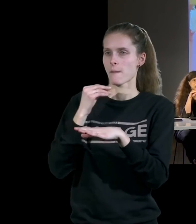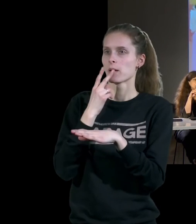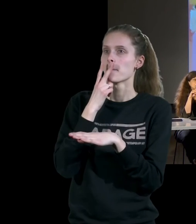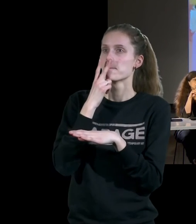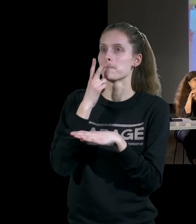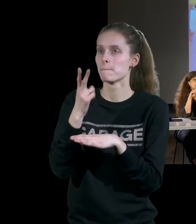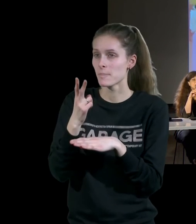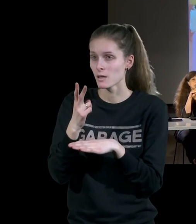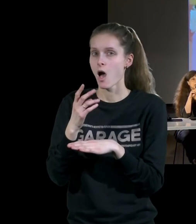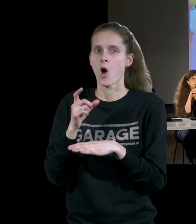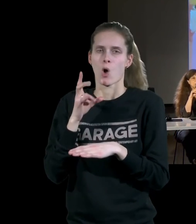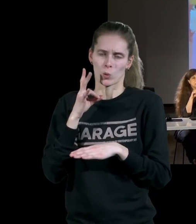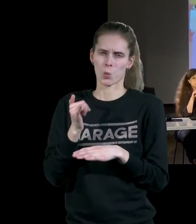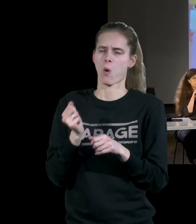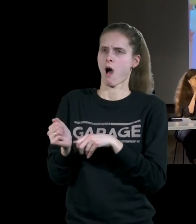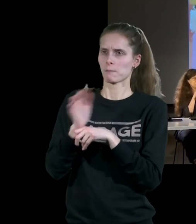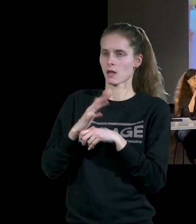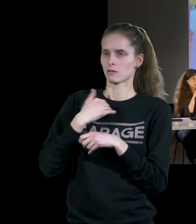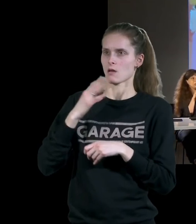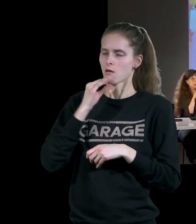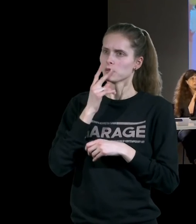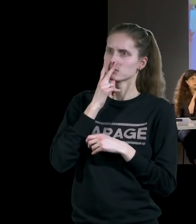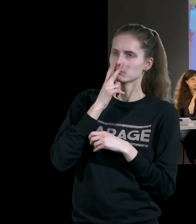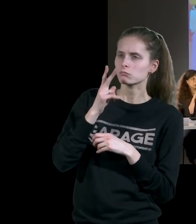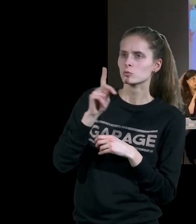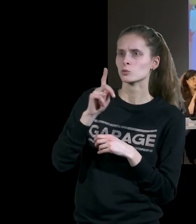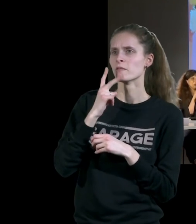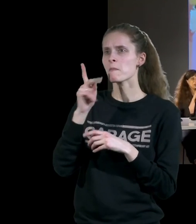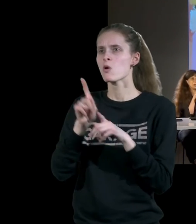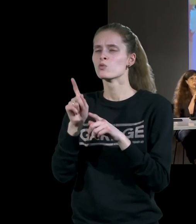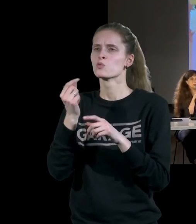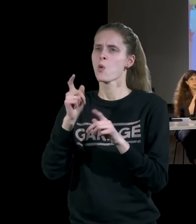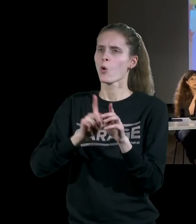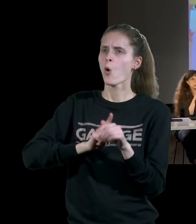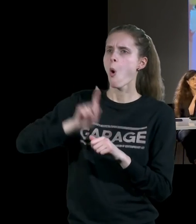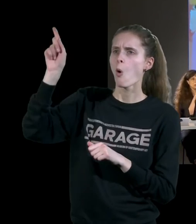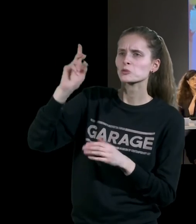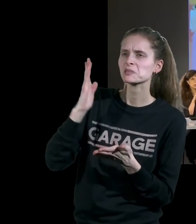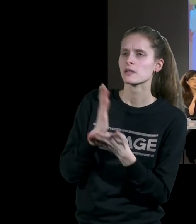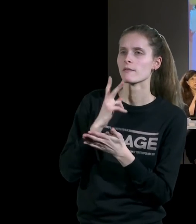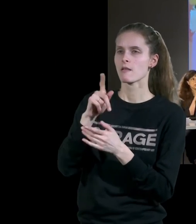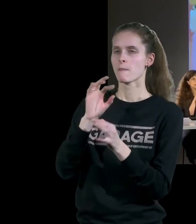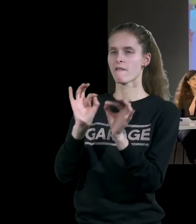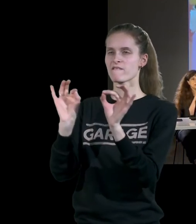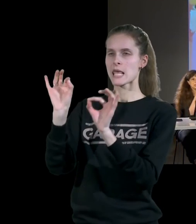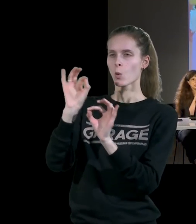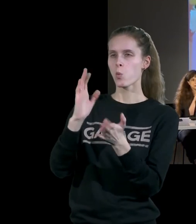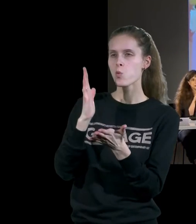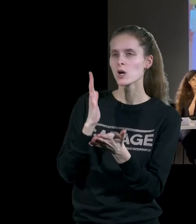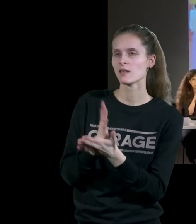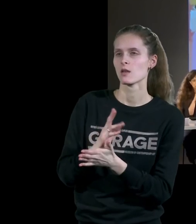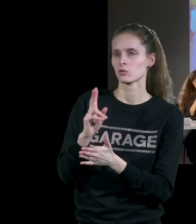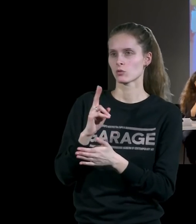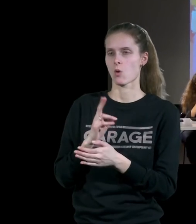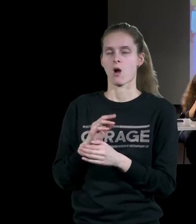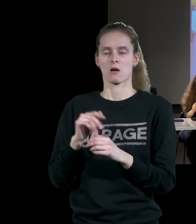картина абстрактная. Да? В полотнах Малевича все равно есть некий космос, в котором витают фигуры. В полотнах Кандинского